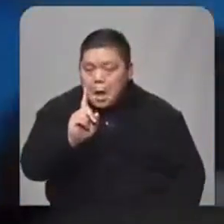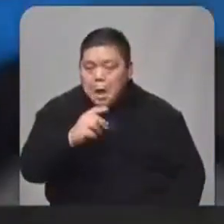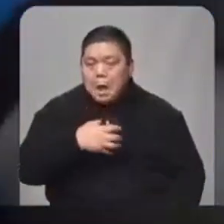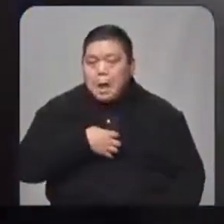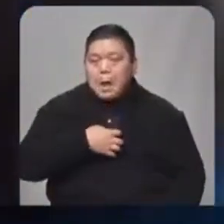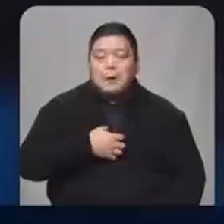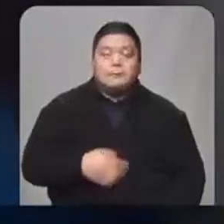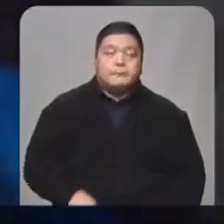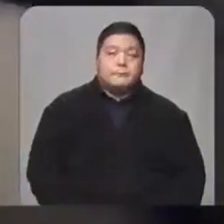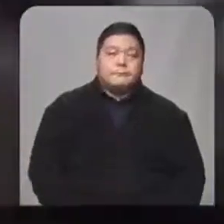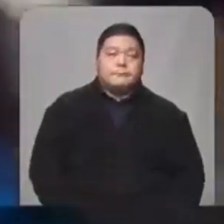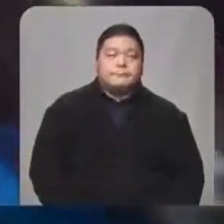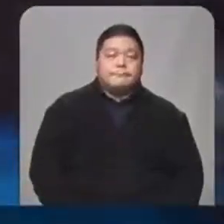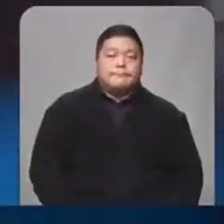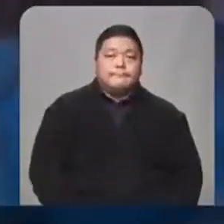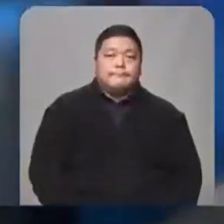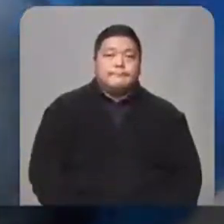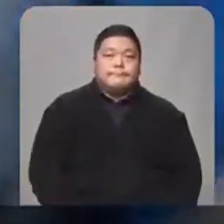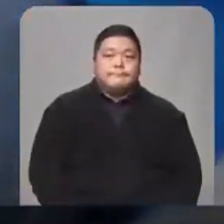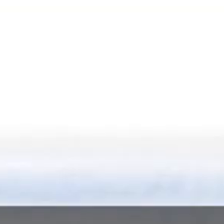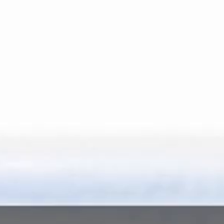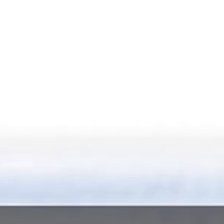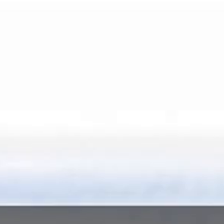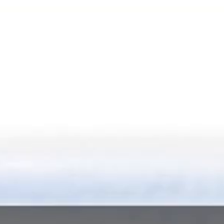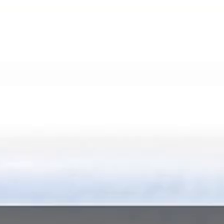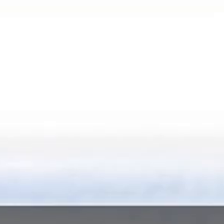있습니다 KBS 뉴스 이현기입니다